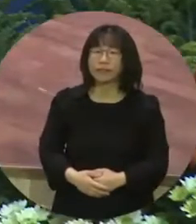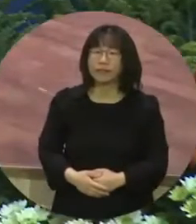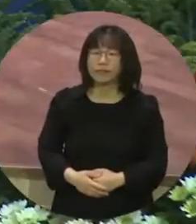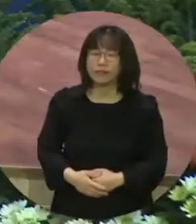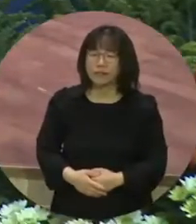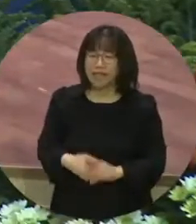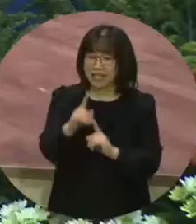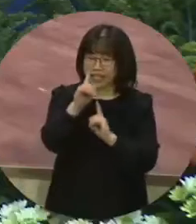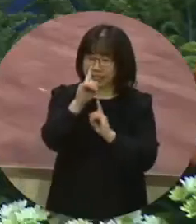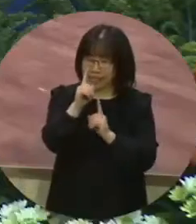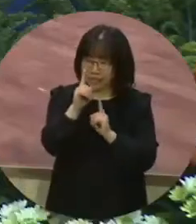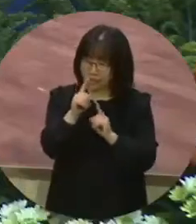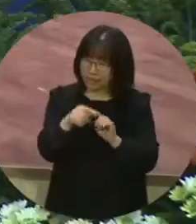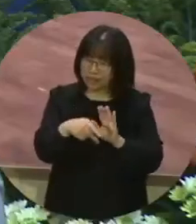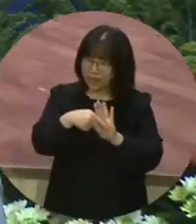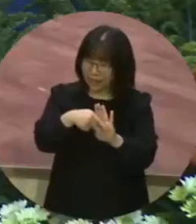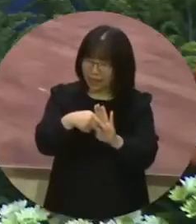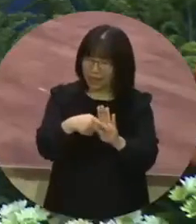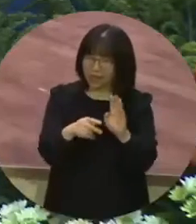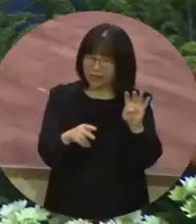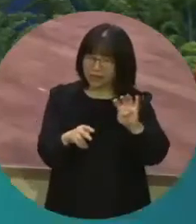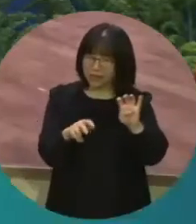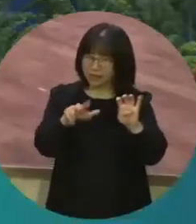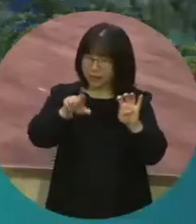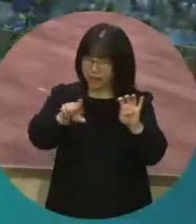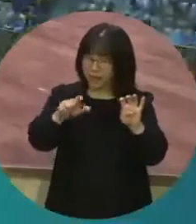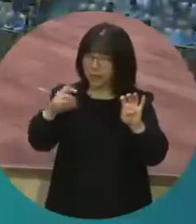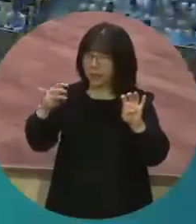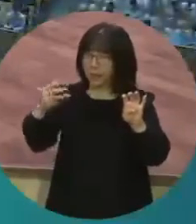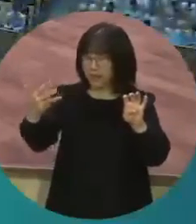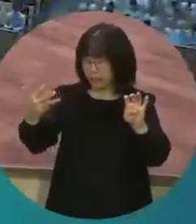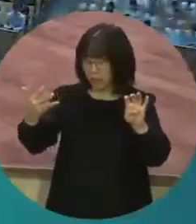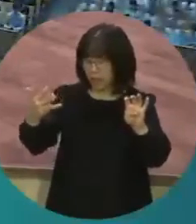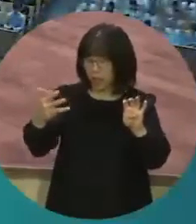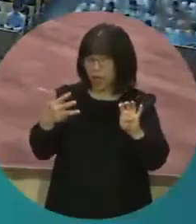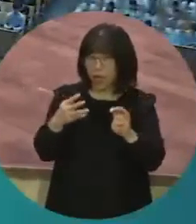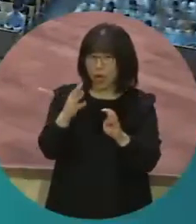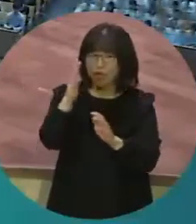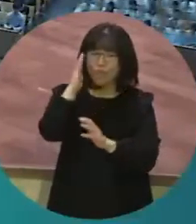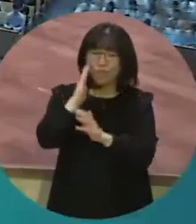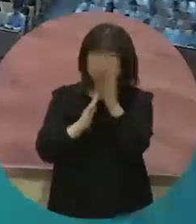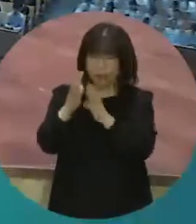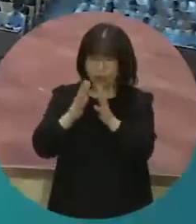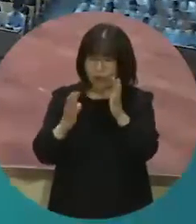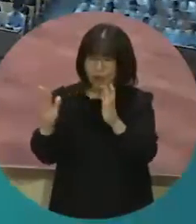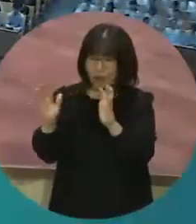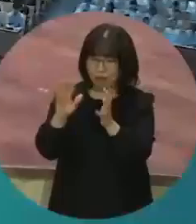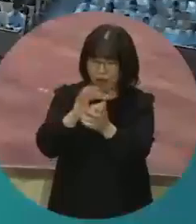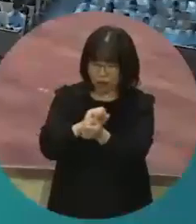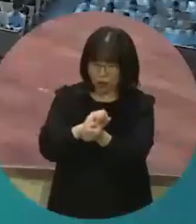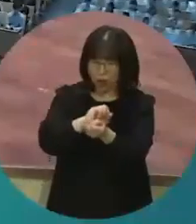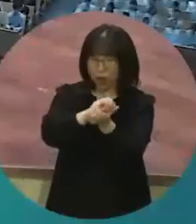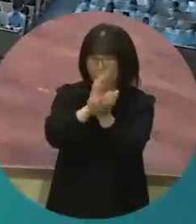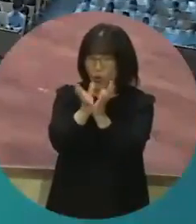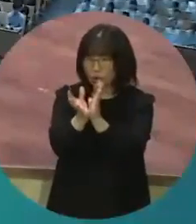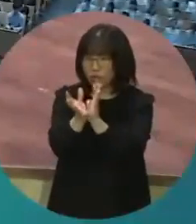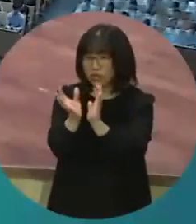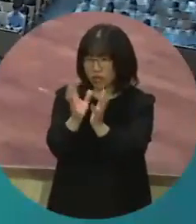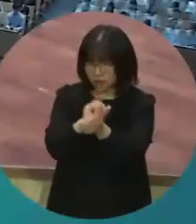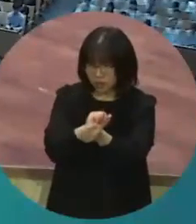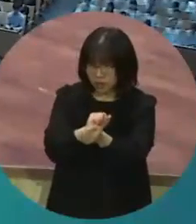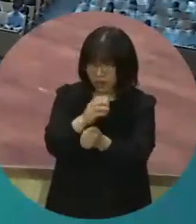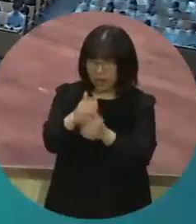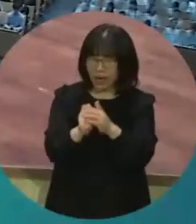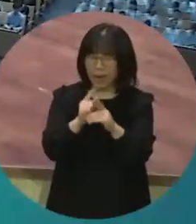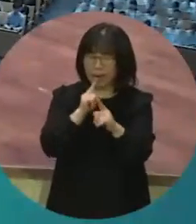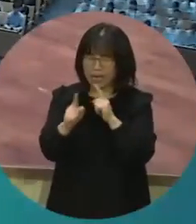있어요. 이사야 40장 8절에 풀은 마르고 꽃은 시드나 하나님의 말씀은 영원히 서리라.